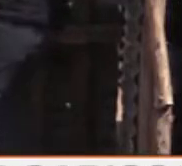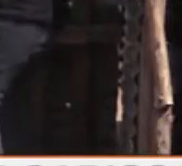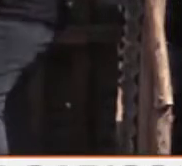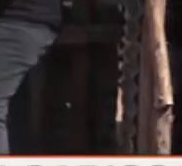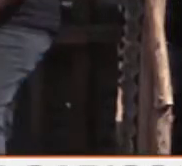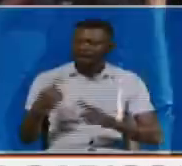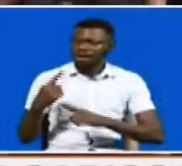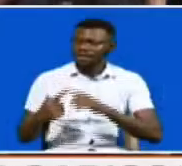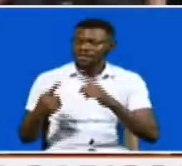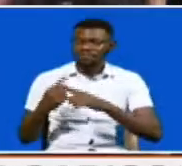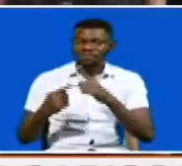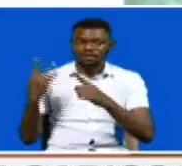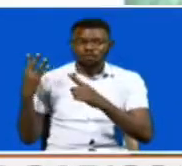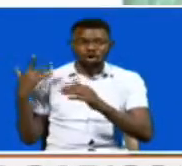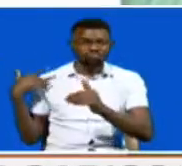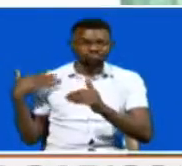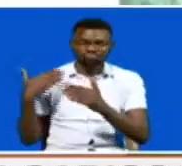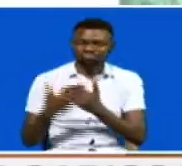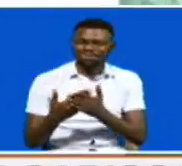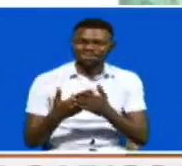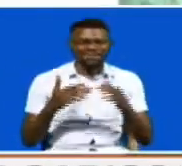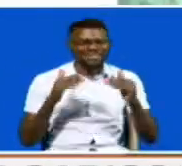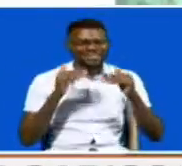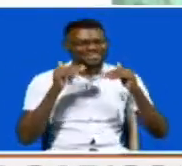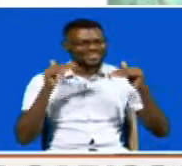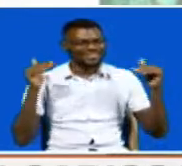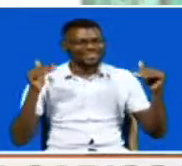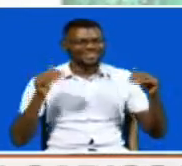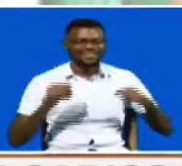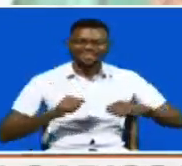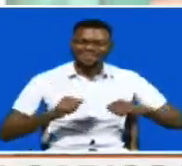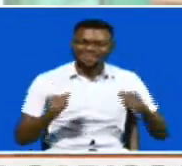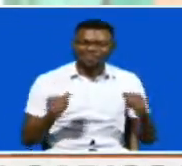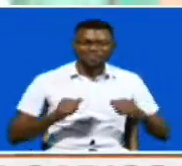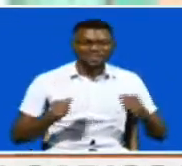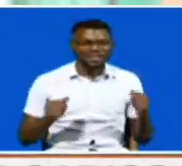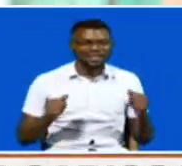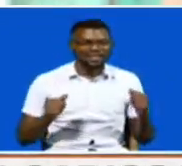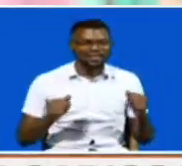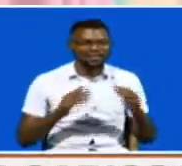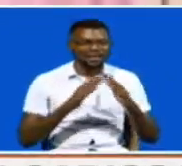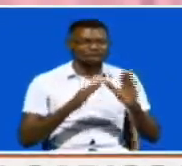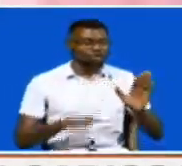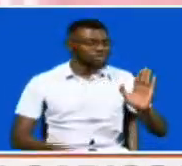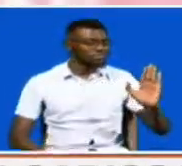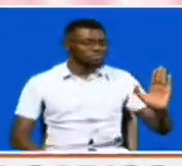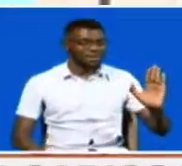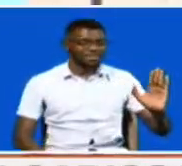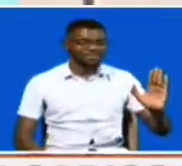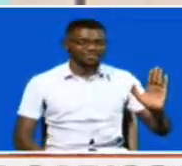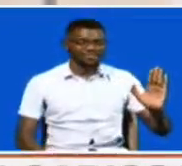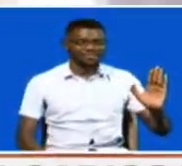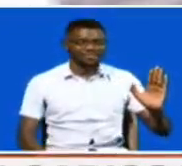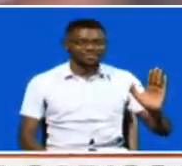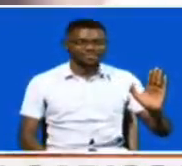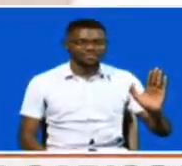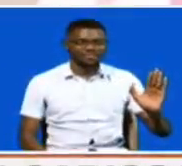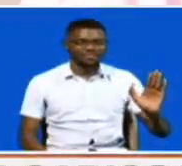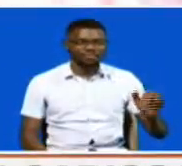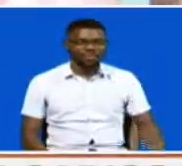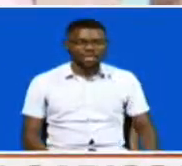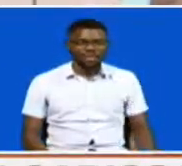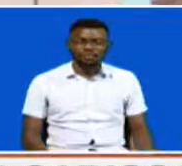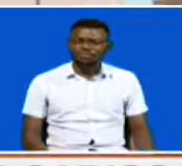Miaka minne baadaye, tabasamu na furaha zinatukaribisha tena katika boma lao banati huyu. All this